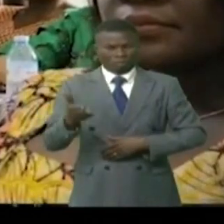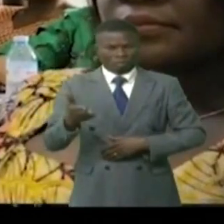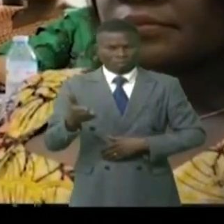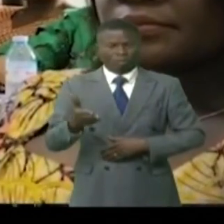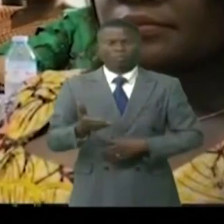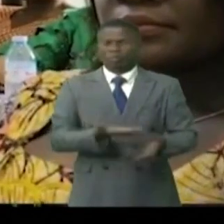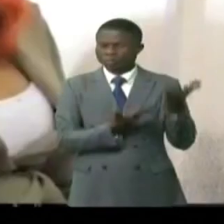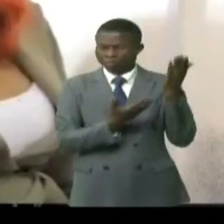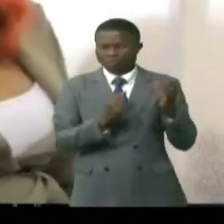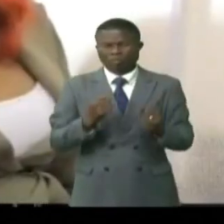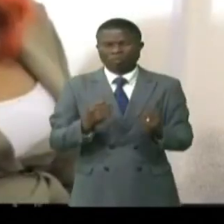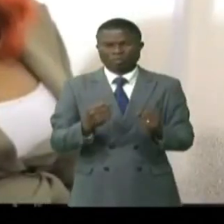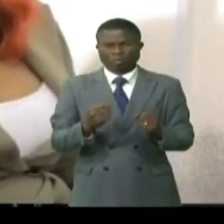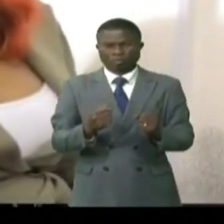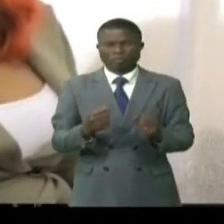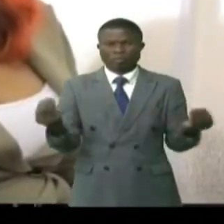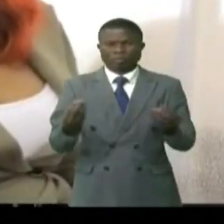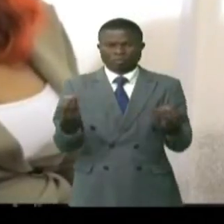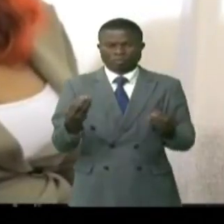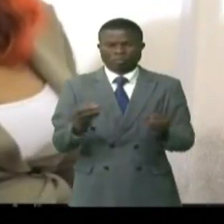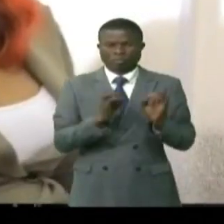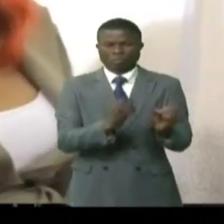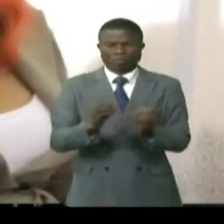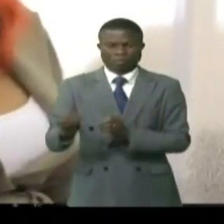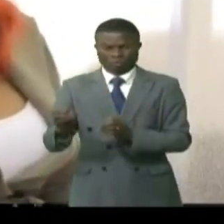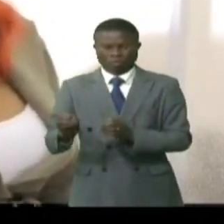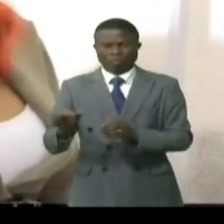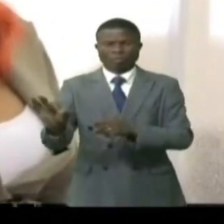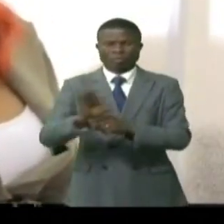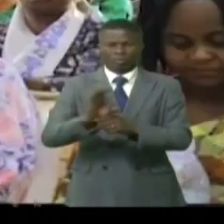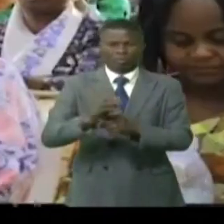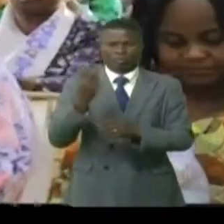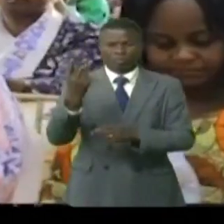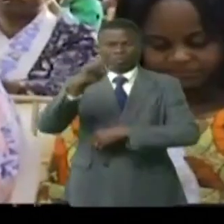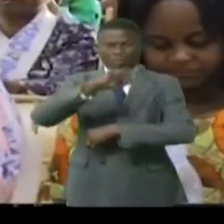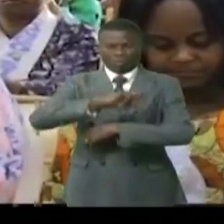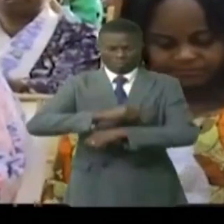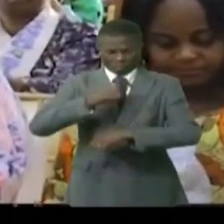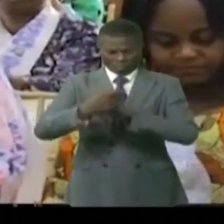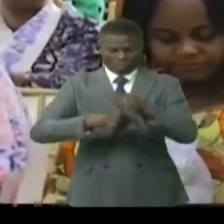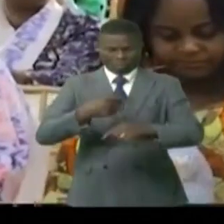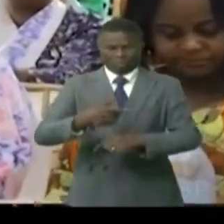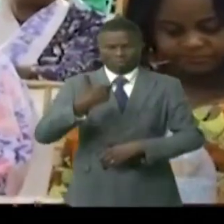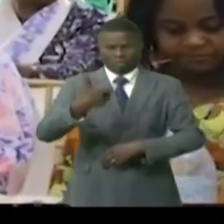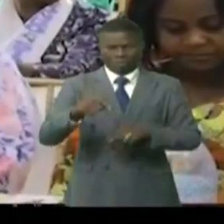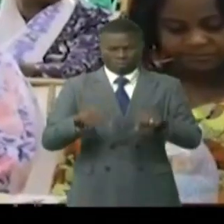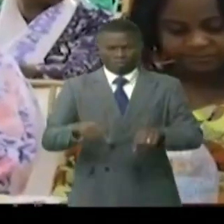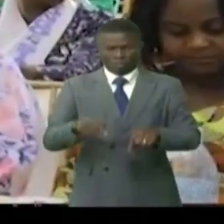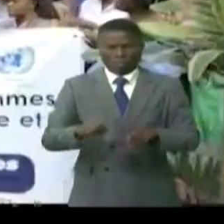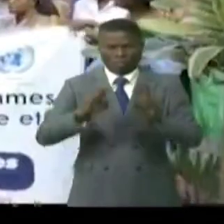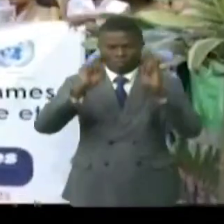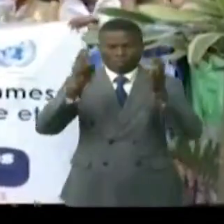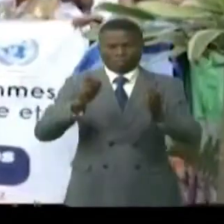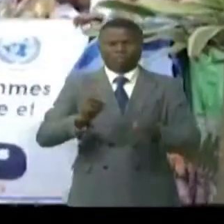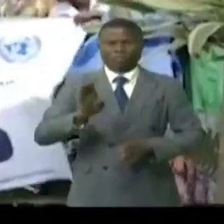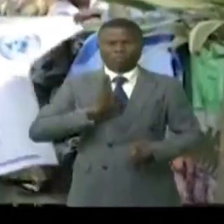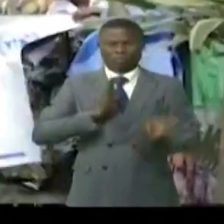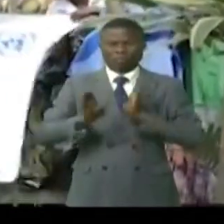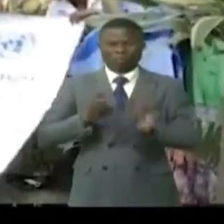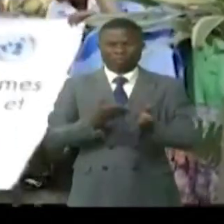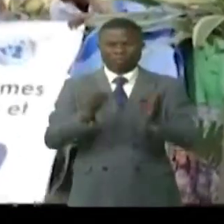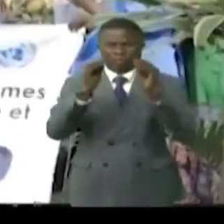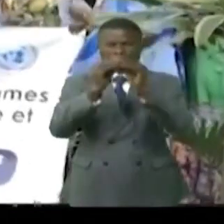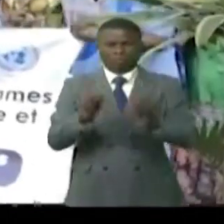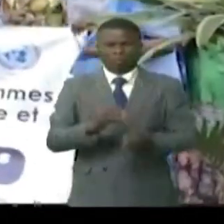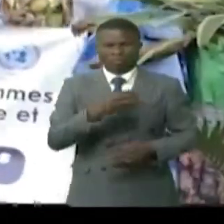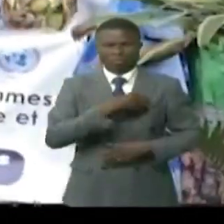s'avère indispensable. Motif de l'organisation d'un atelier de 2 jours qui a ouvert ce mardi en ville de Bougna. Elles sont au